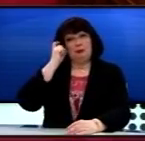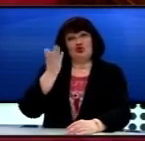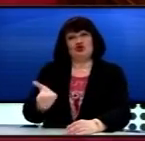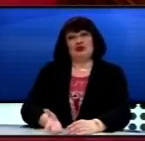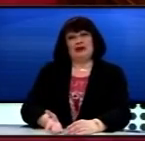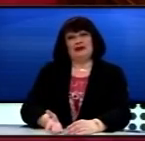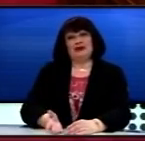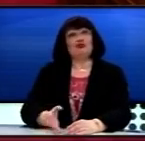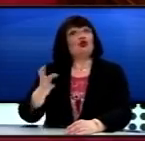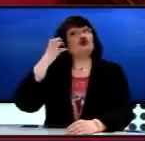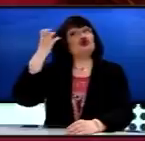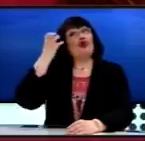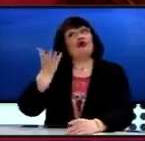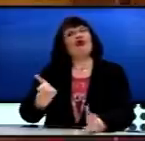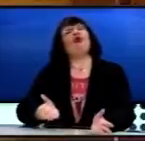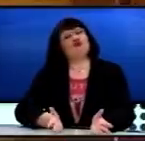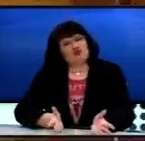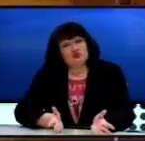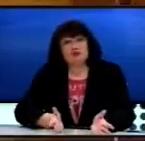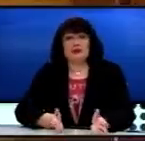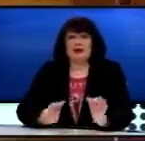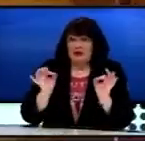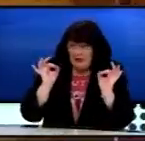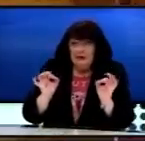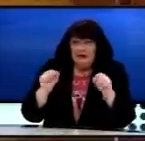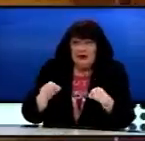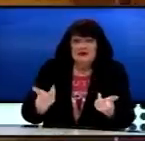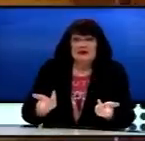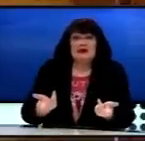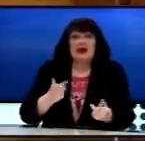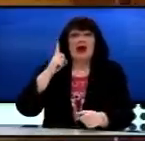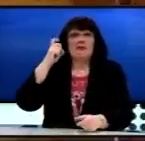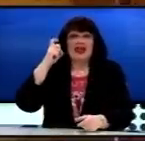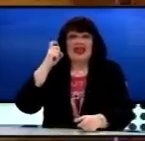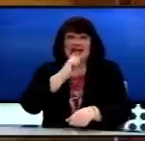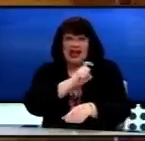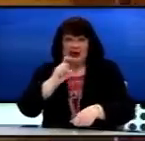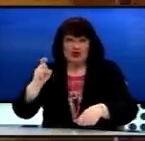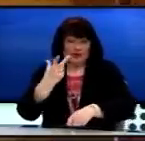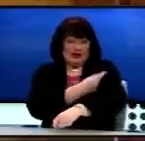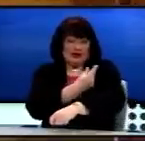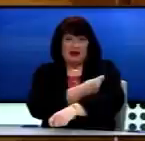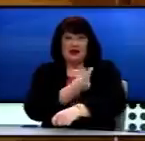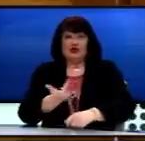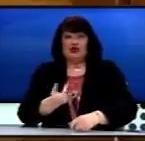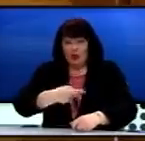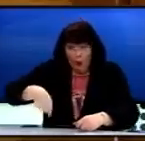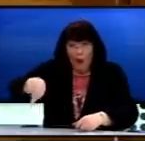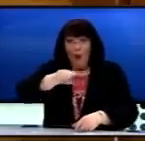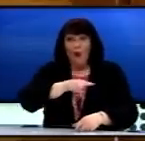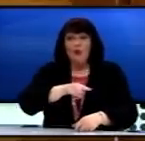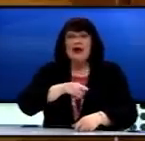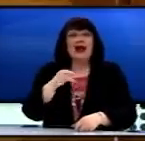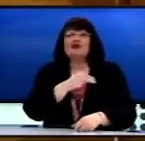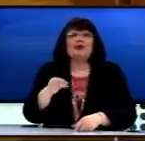Πώς το σκεφτήκατε αυτό. Είναι πάρα πολύ σοφό αυτό το οποίο μας είπατε. Βεβαίως, κύριε Τσίπρα, σας διαβεβαιώνω ότι αν είχα 10 εκατομμύρια εμβόλια, θα άνοιγα την πλατφόρμα και θα τα κάνω όλοι. Το ζήτημα